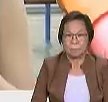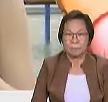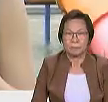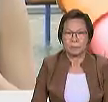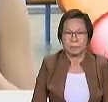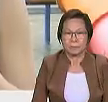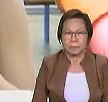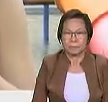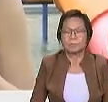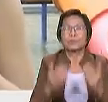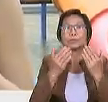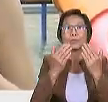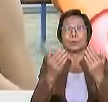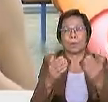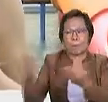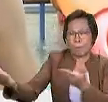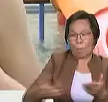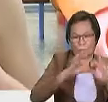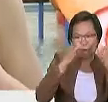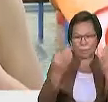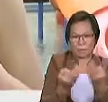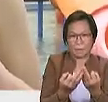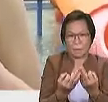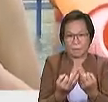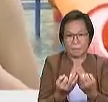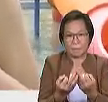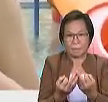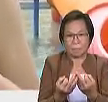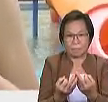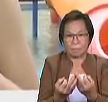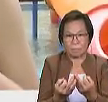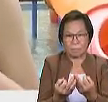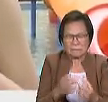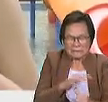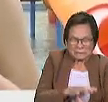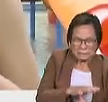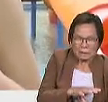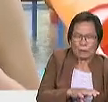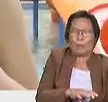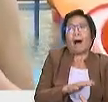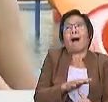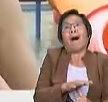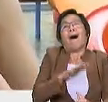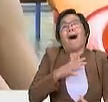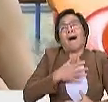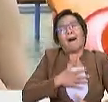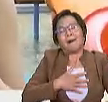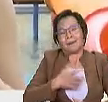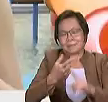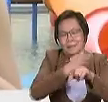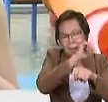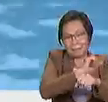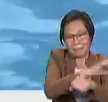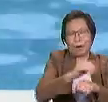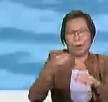Lovato bawah family dapat kita kasih apa haries Sulistyo dari kerja membawa lepas bawain budak-budak